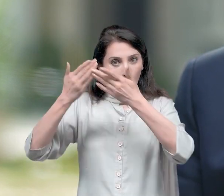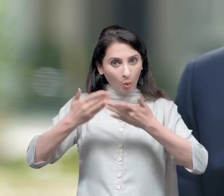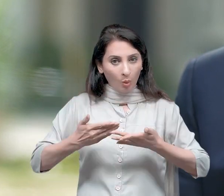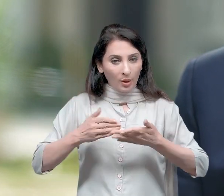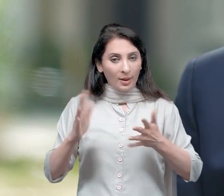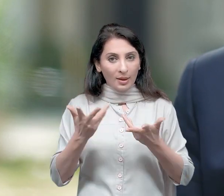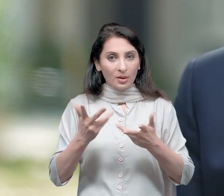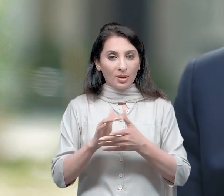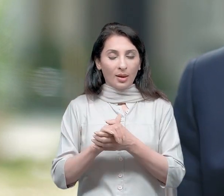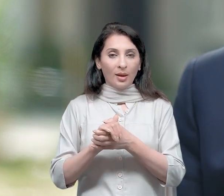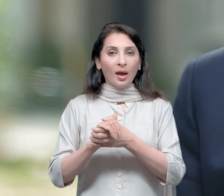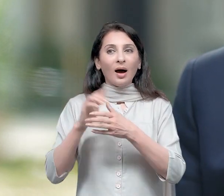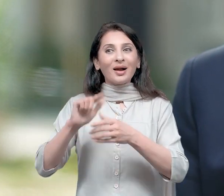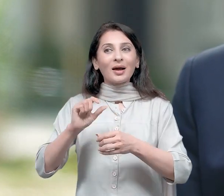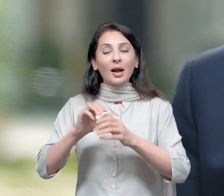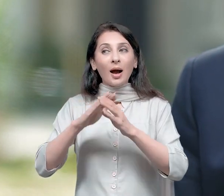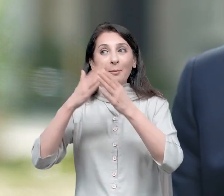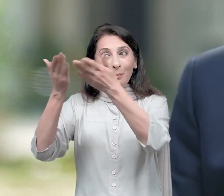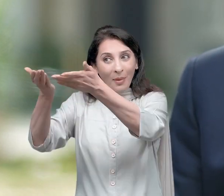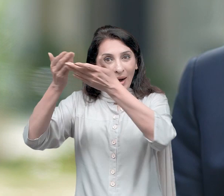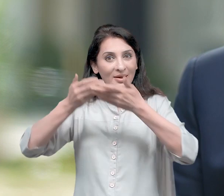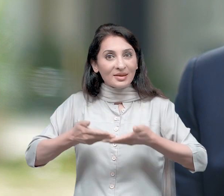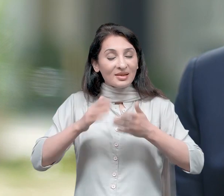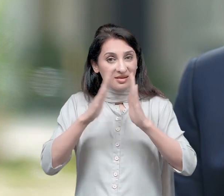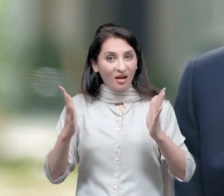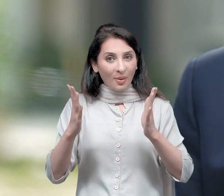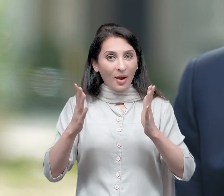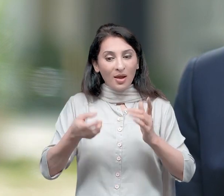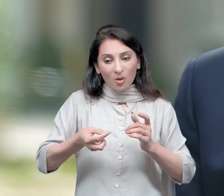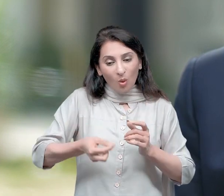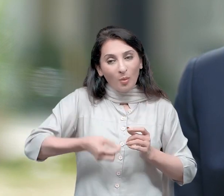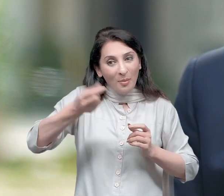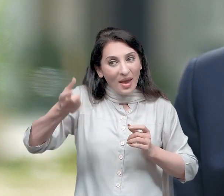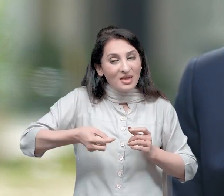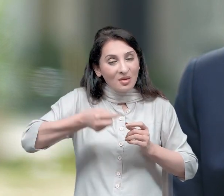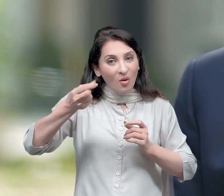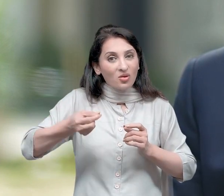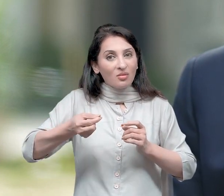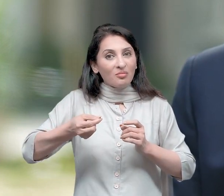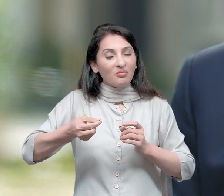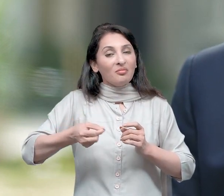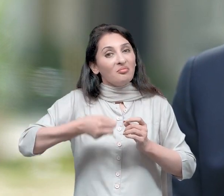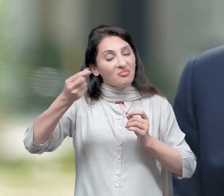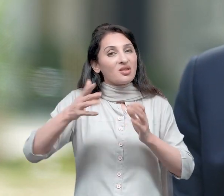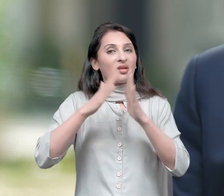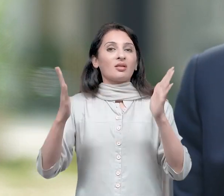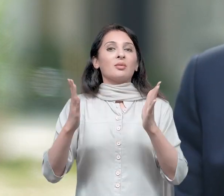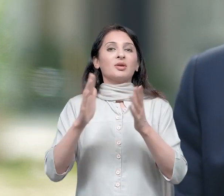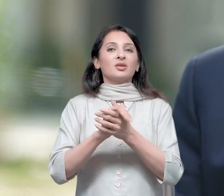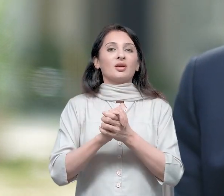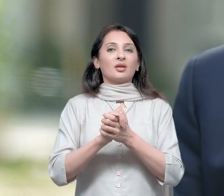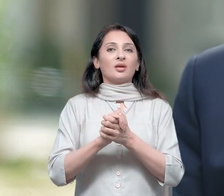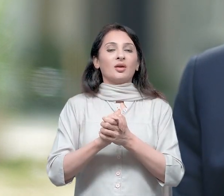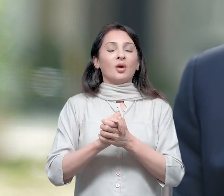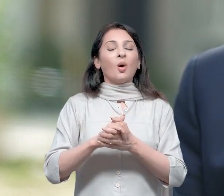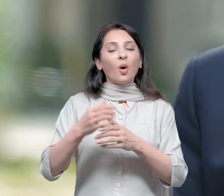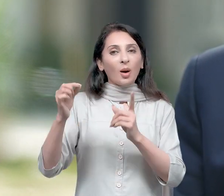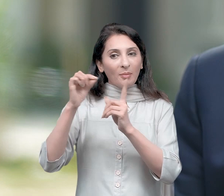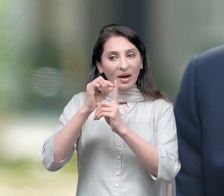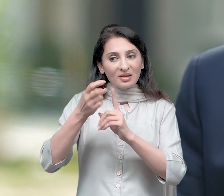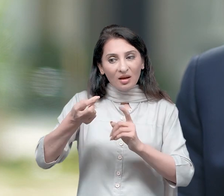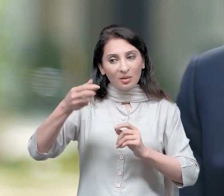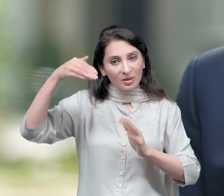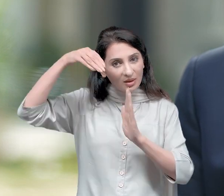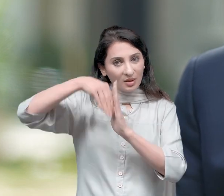ہماری کرنسی پہ دباؤ آتا ہے، جس کی وجہ سے اس کی قدر میں کمی آتی ہے۔ اس وقت اگر ہم اپنے